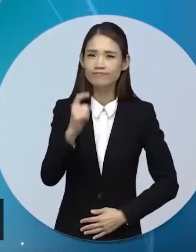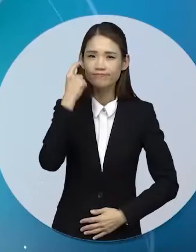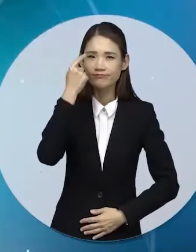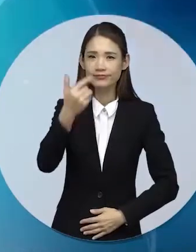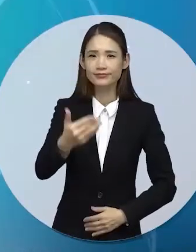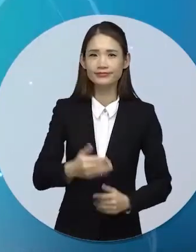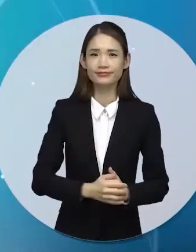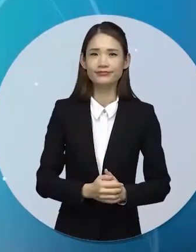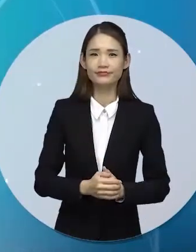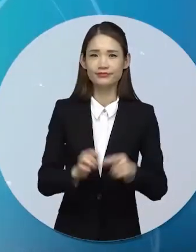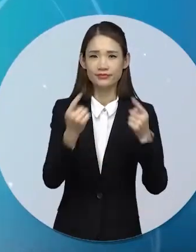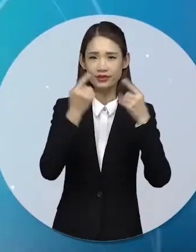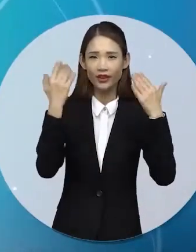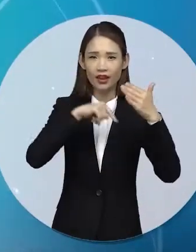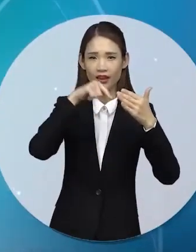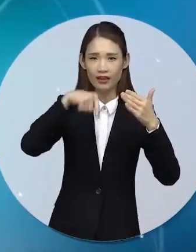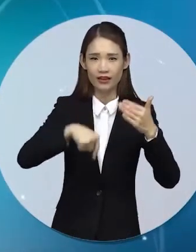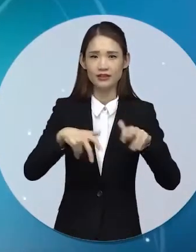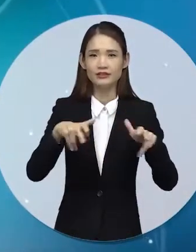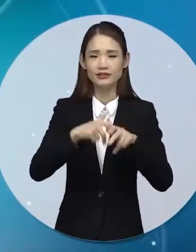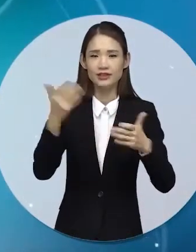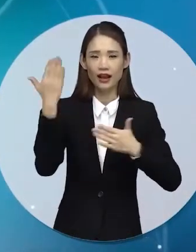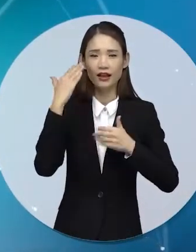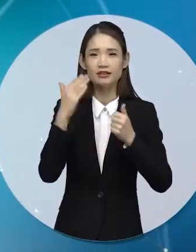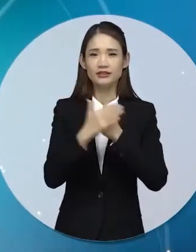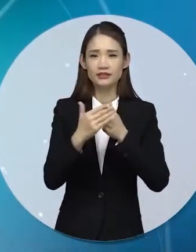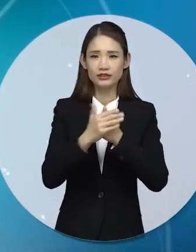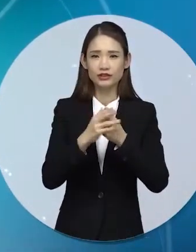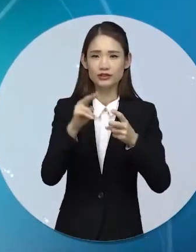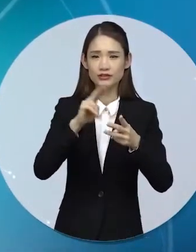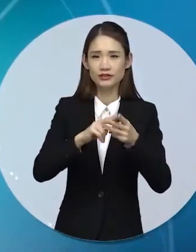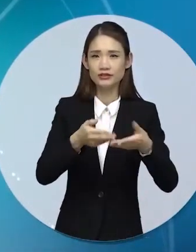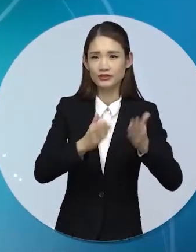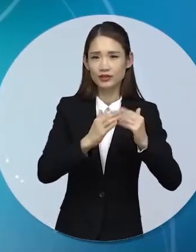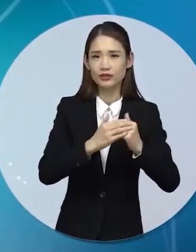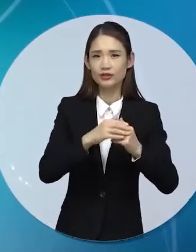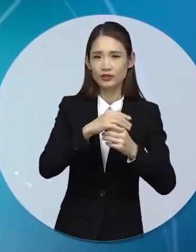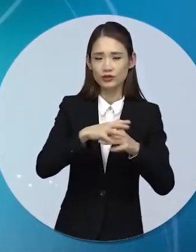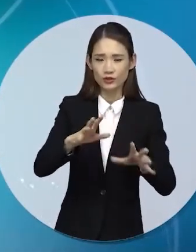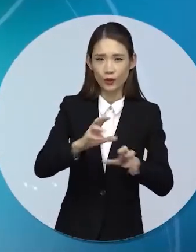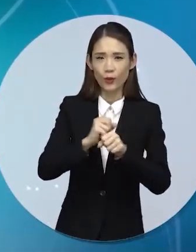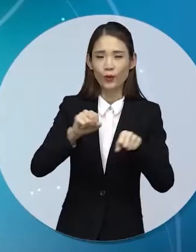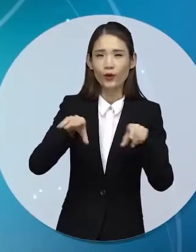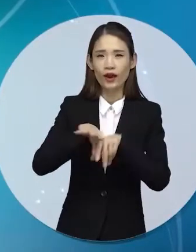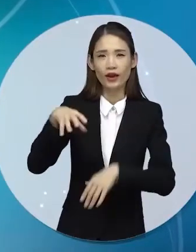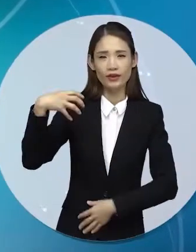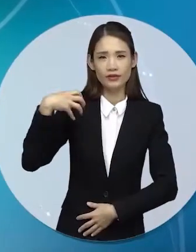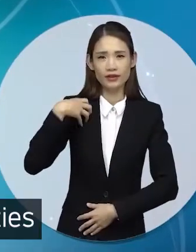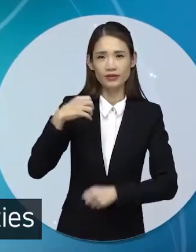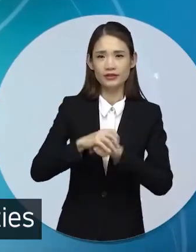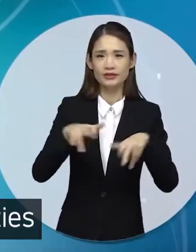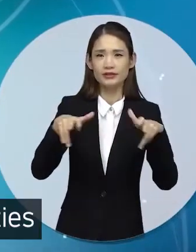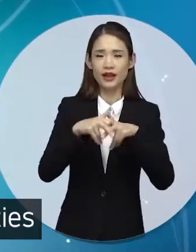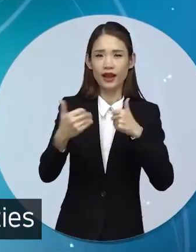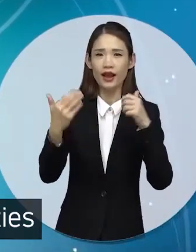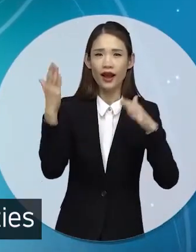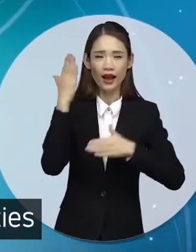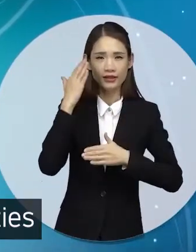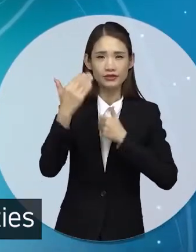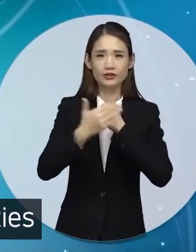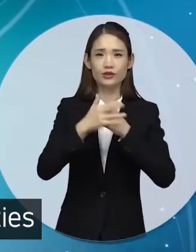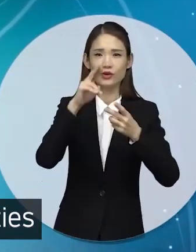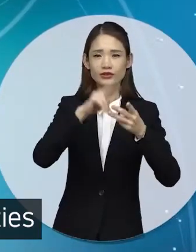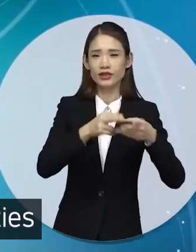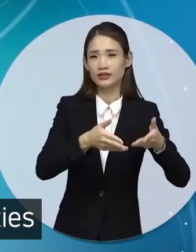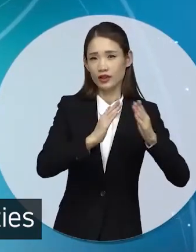어떨까요? 대학의 장은 장애 학생의 교육 및 생활에 관한 지원을 총괄 담당하는 장애 학생